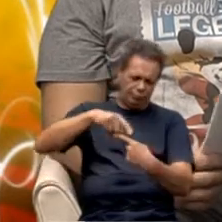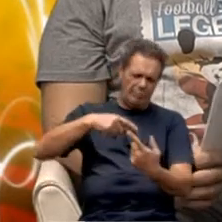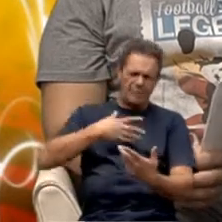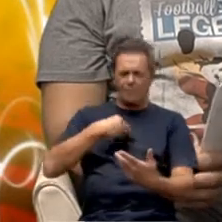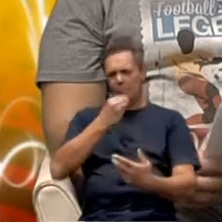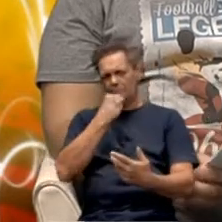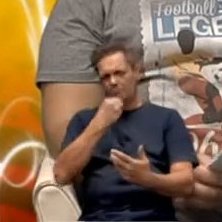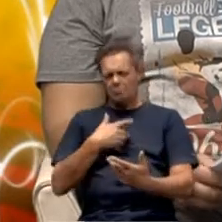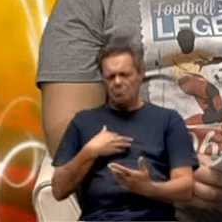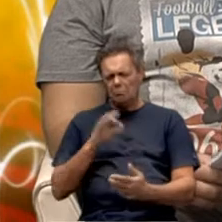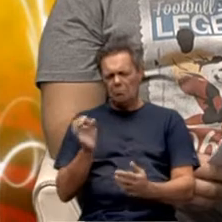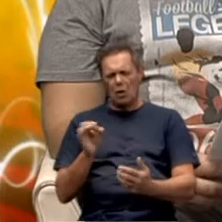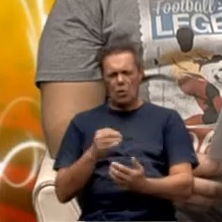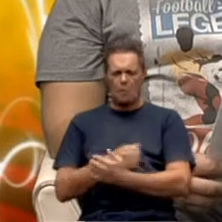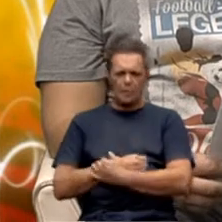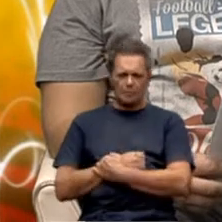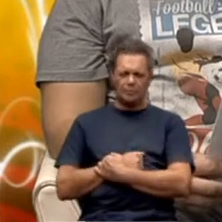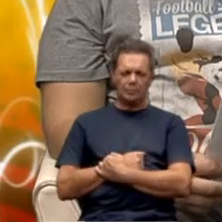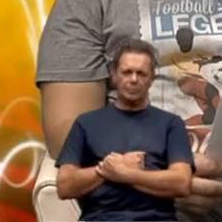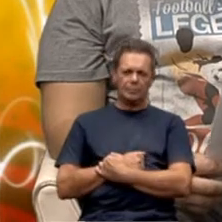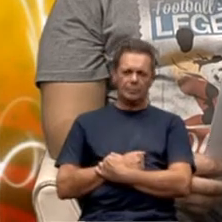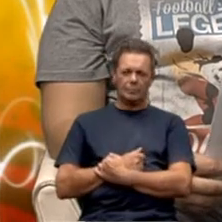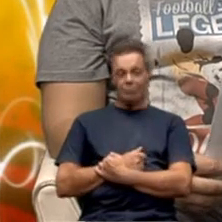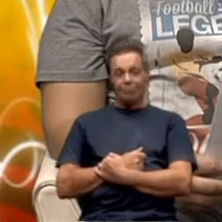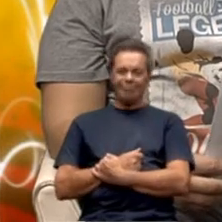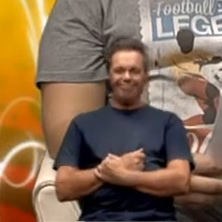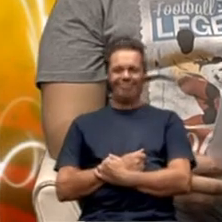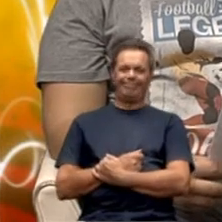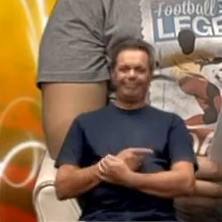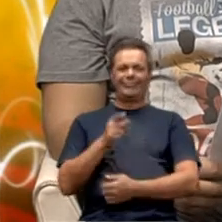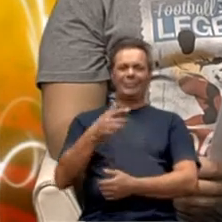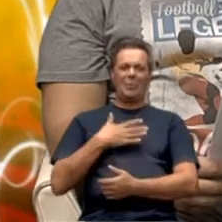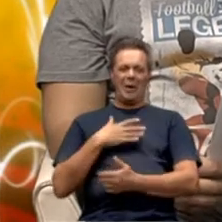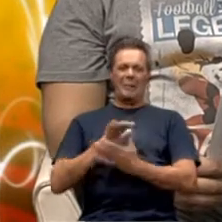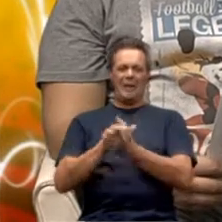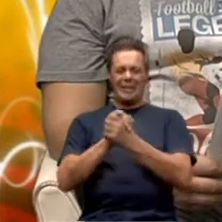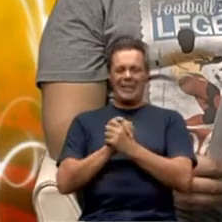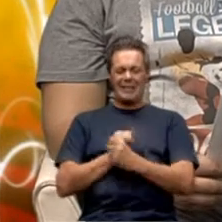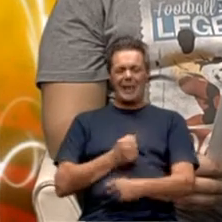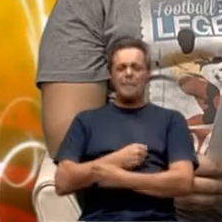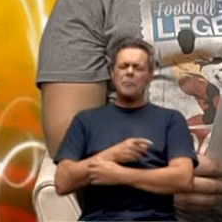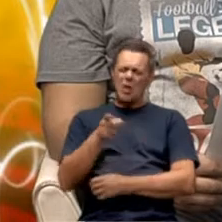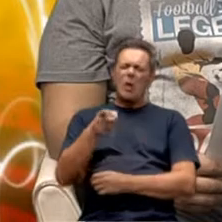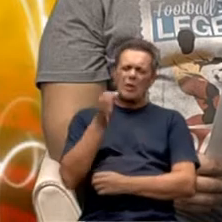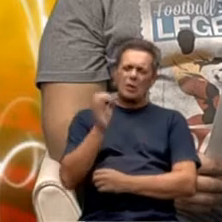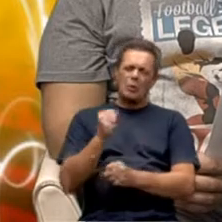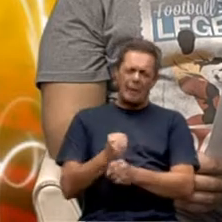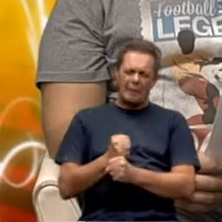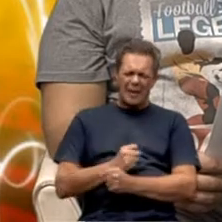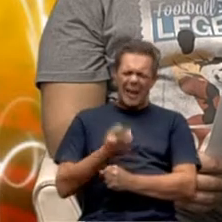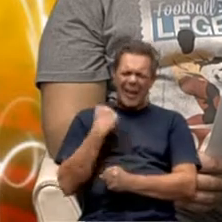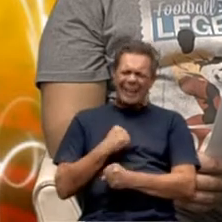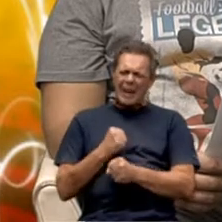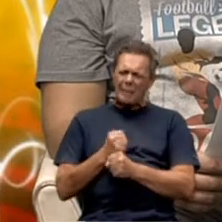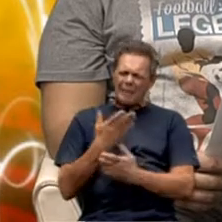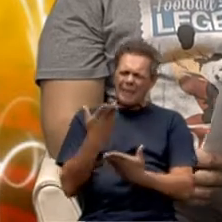bilo super. Tako je. To je moja prijateljica inače. Da. Da, znam da je to jako dobro napravila, ali napravila na